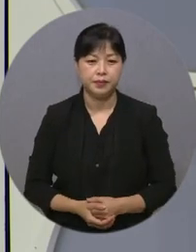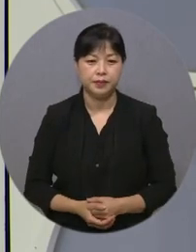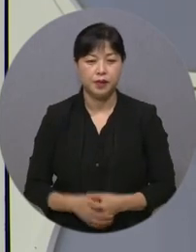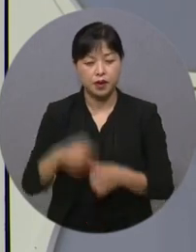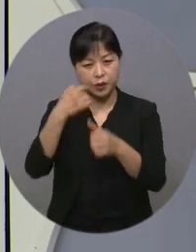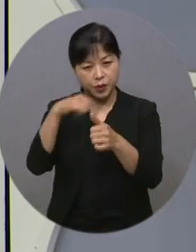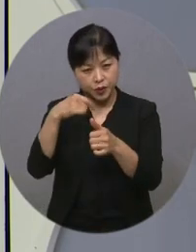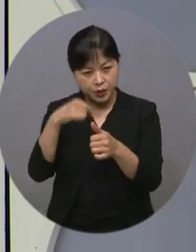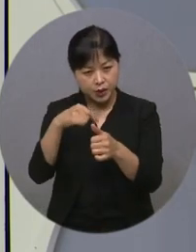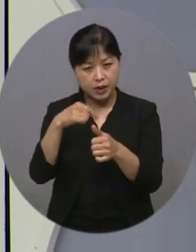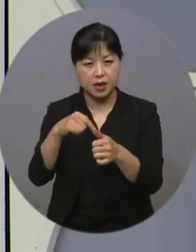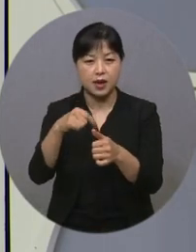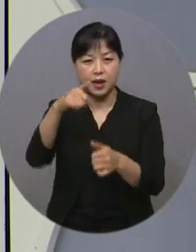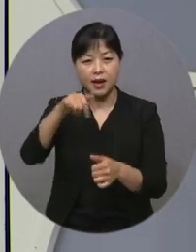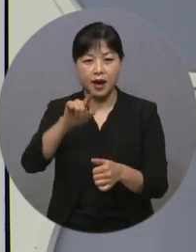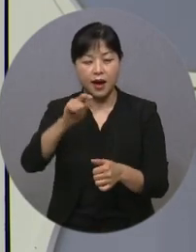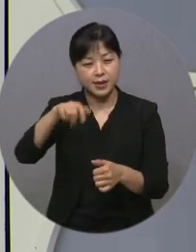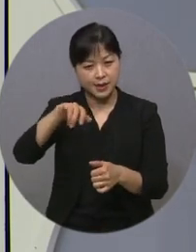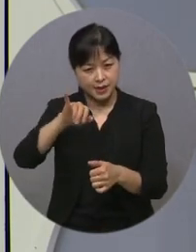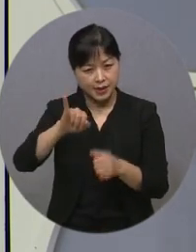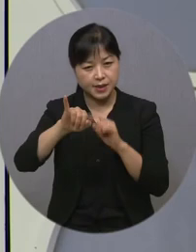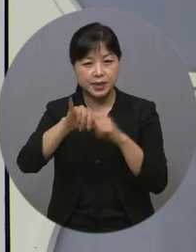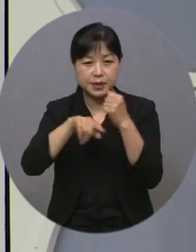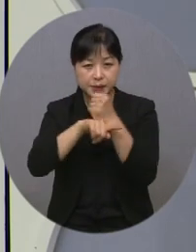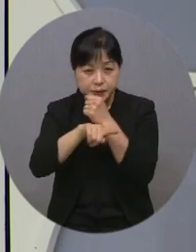교육 가치를 여러 가지로